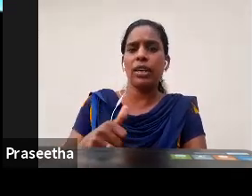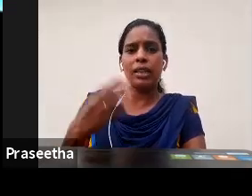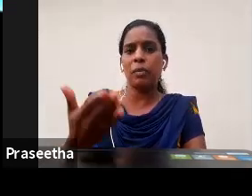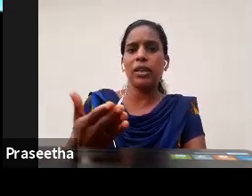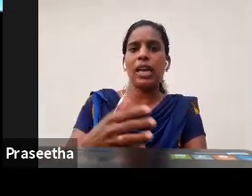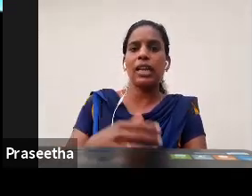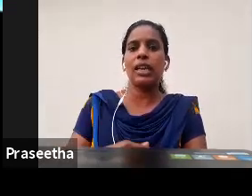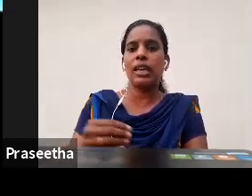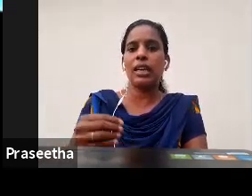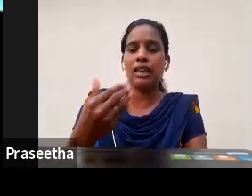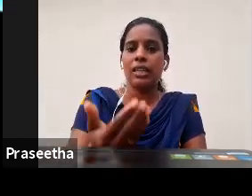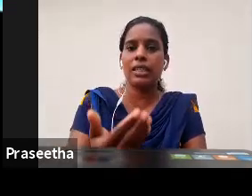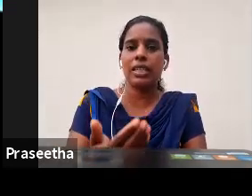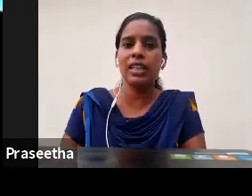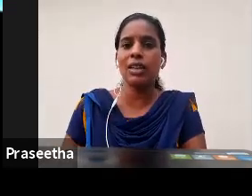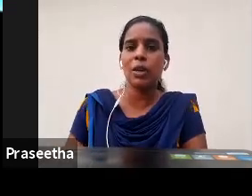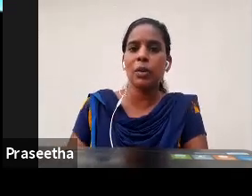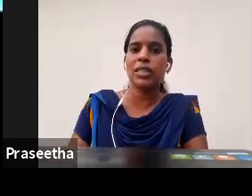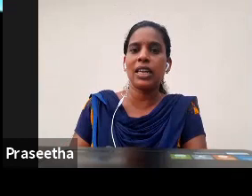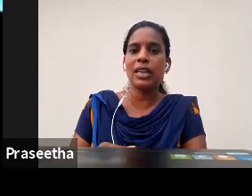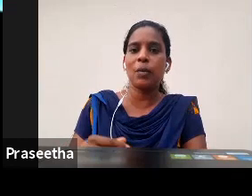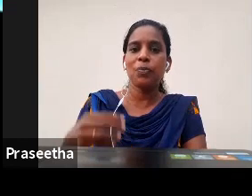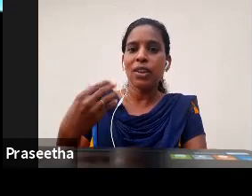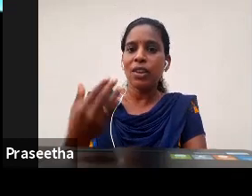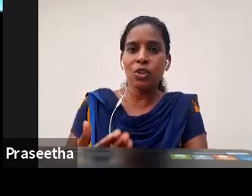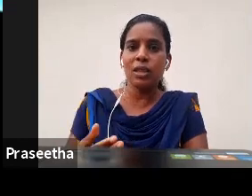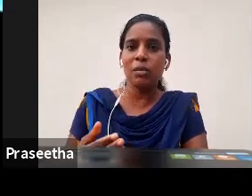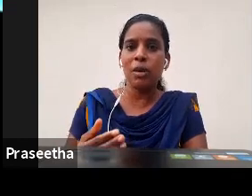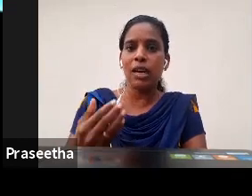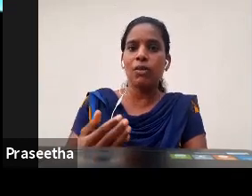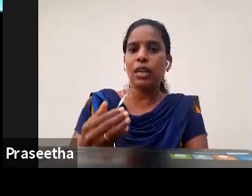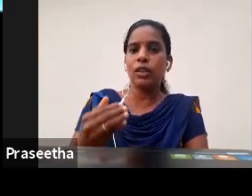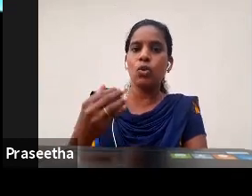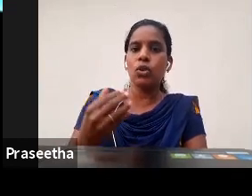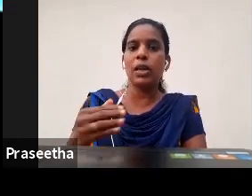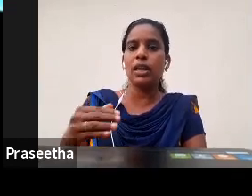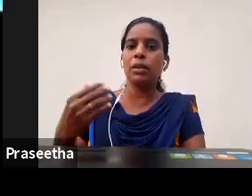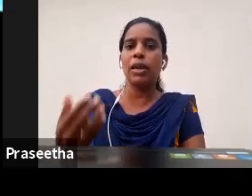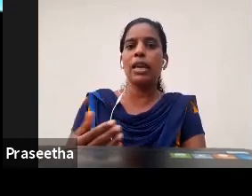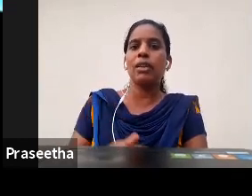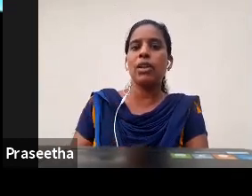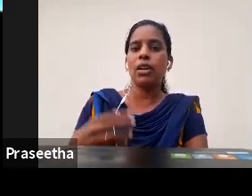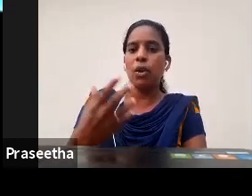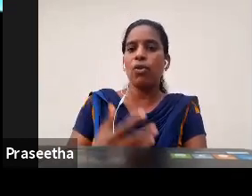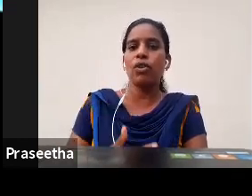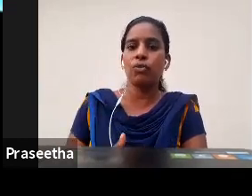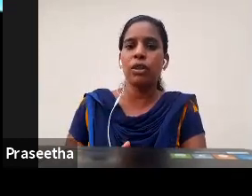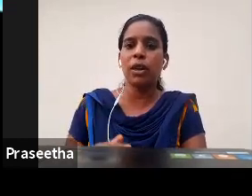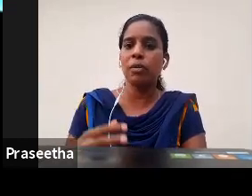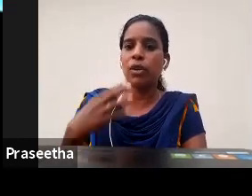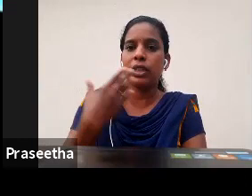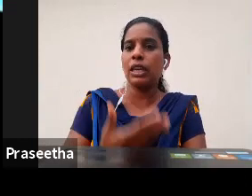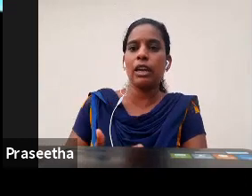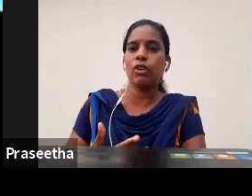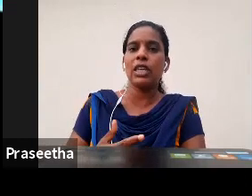പ്രൊഫൗണ്ട് ആയിട്ടുള്ള, നമുക്ക് നേരത്തെ എന്റെ സെഷനിൽ ഇരുന്നവർക്ക് മനസ്സിലായിട്ടുണ്ടാവും, 100% കേൾവിയില്ല, 90% മേലെ കേൾവിയില്ലവരെ പ്രൊഫൗണ്ട് ഡെഫ് എന്ന്